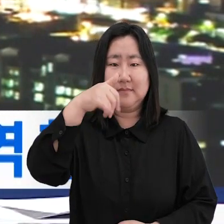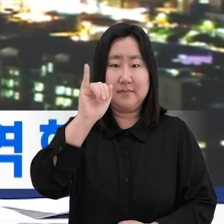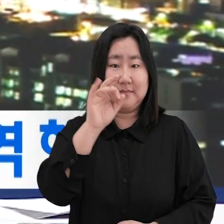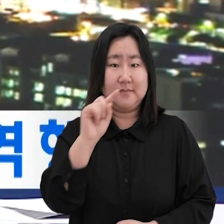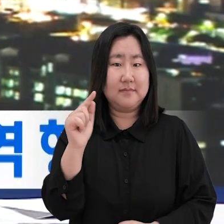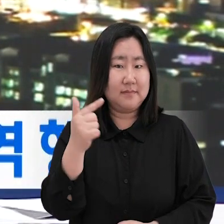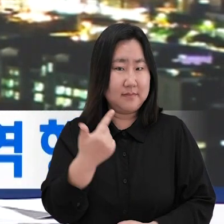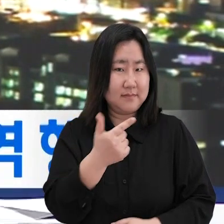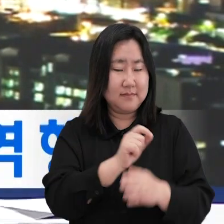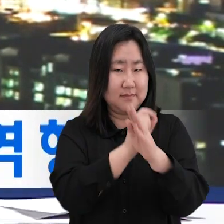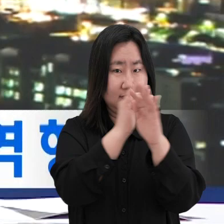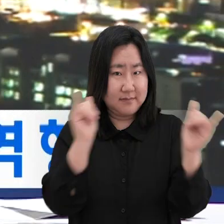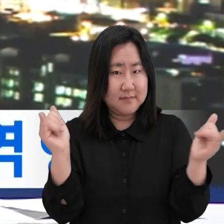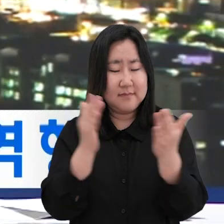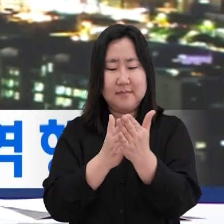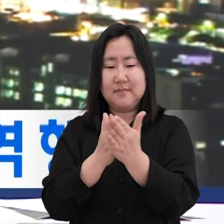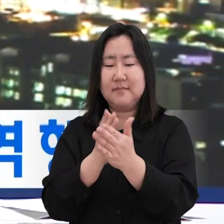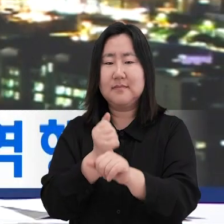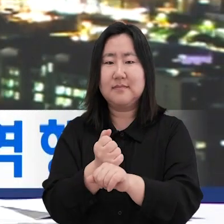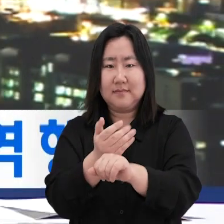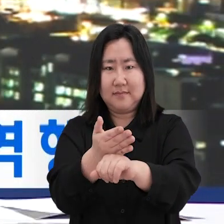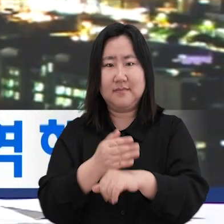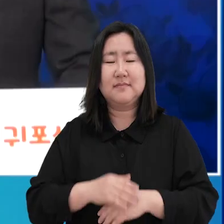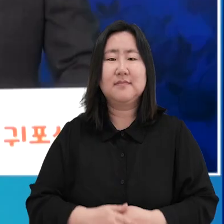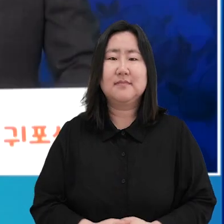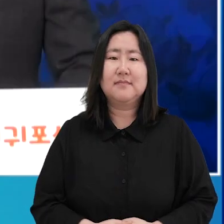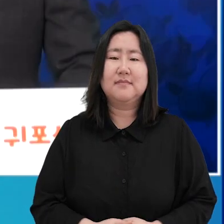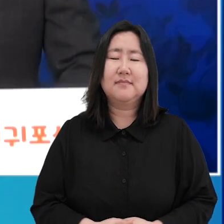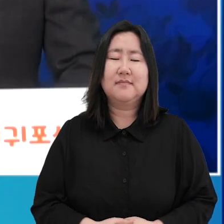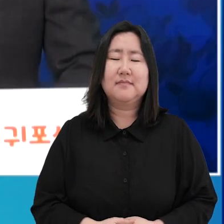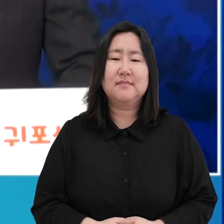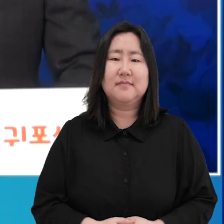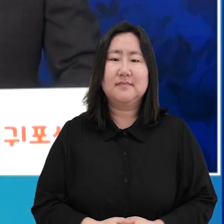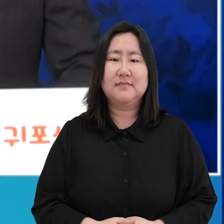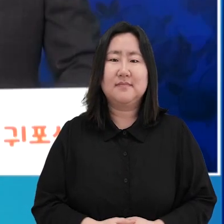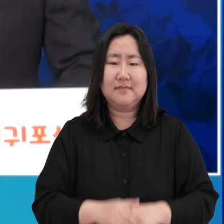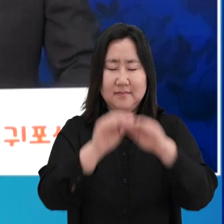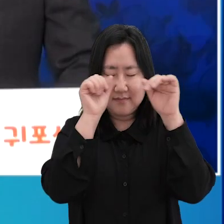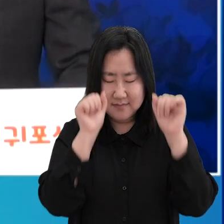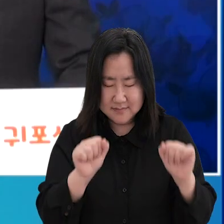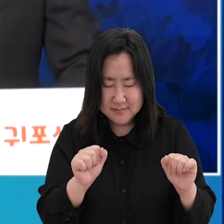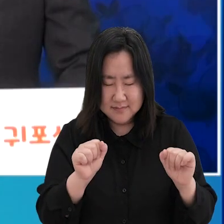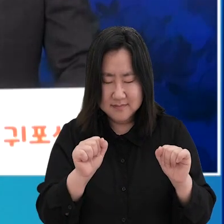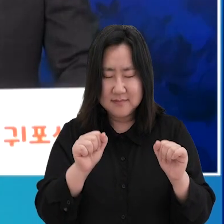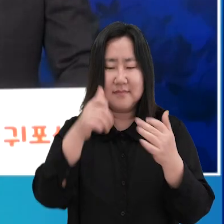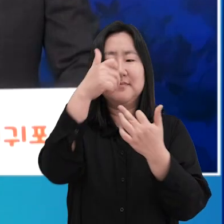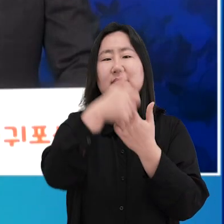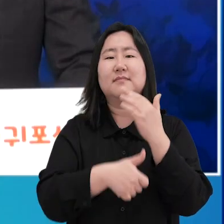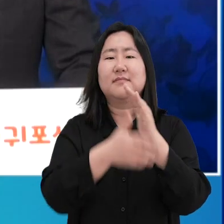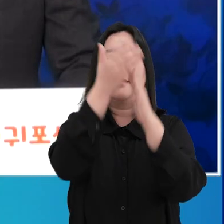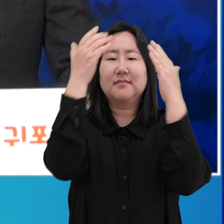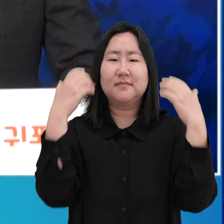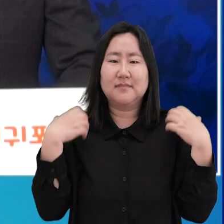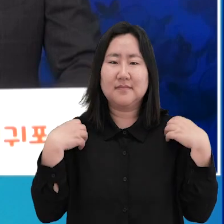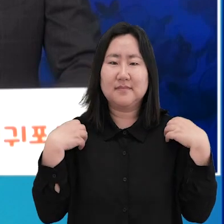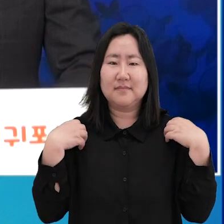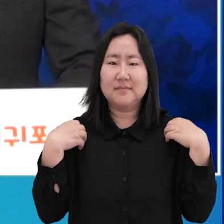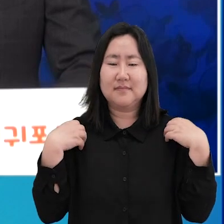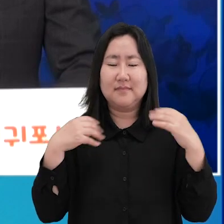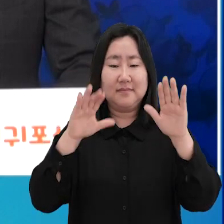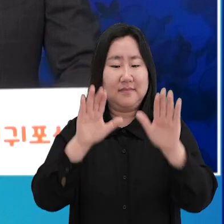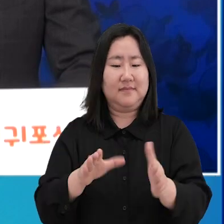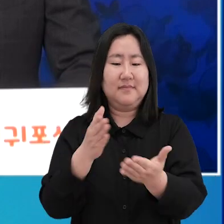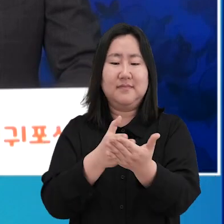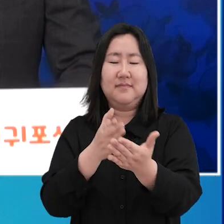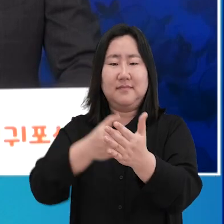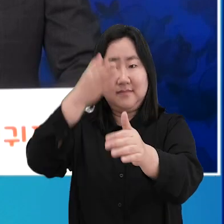고지원 주무관 연결합니다 주무관님 안녕하세요네 오늘 준비 오늘 준비한